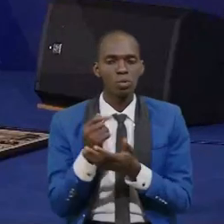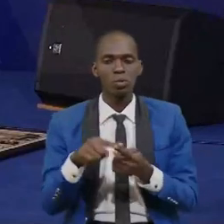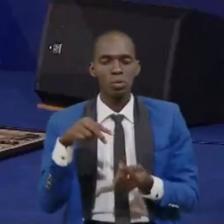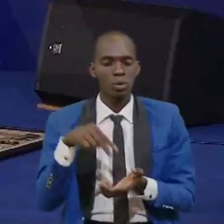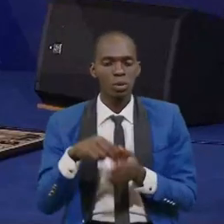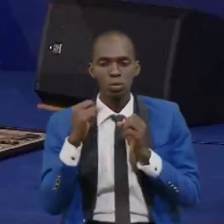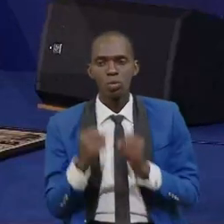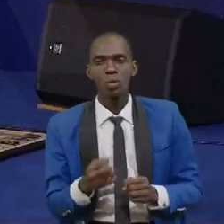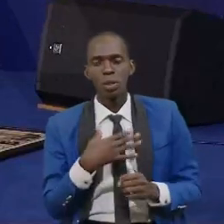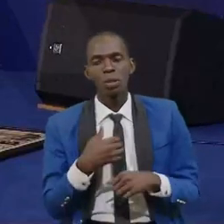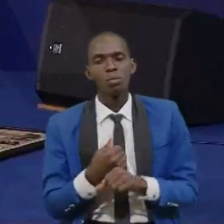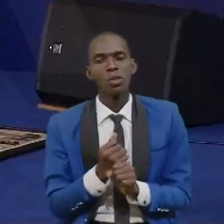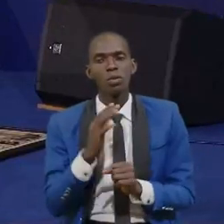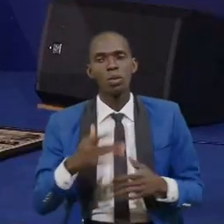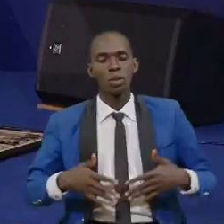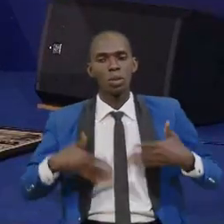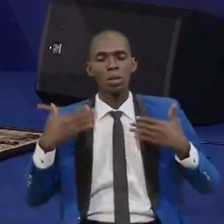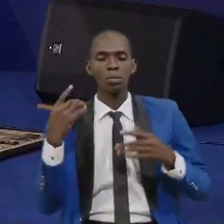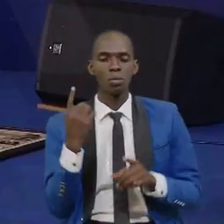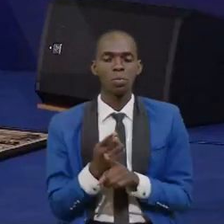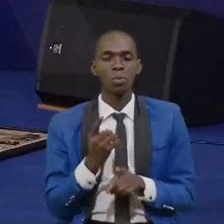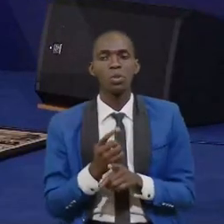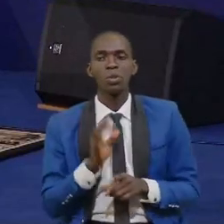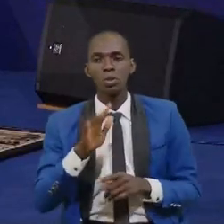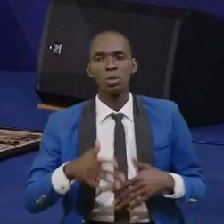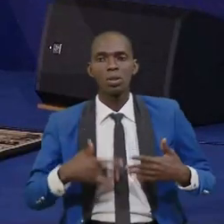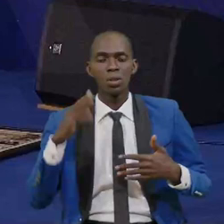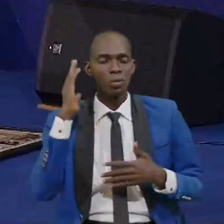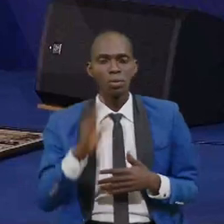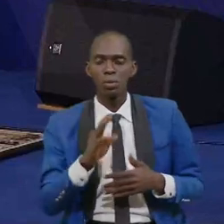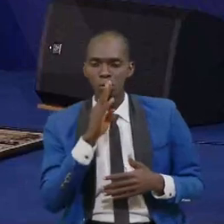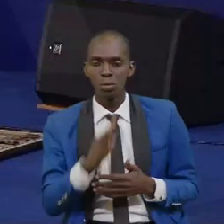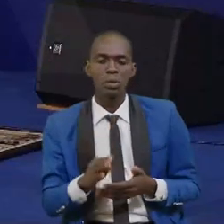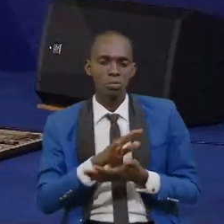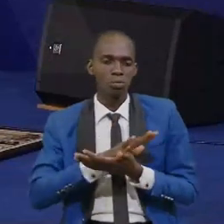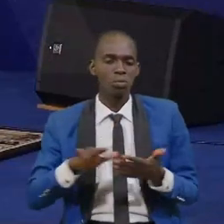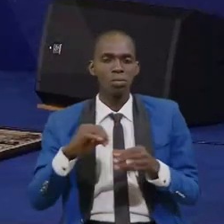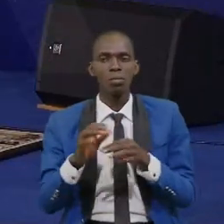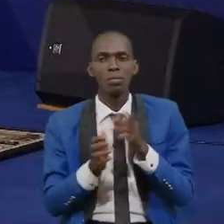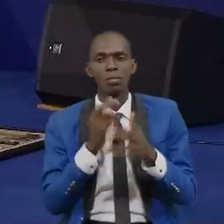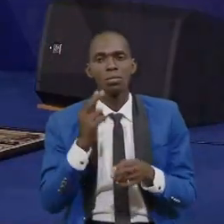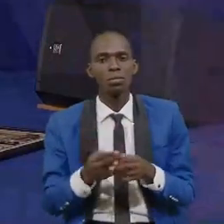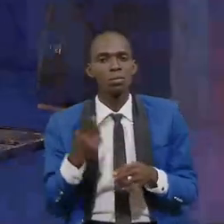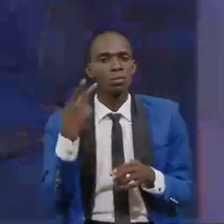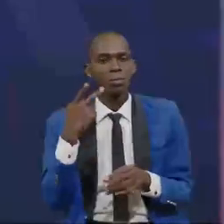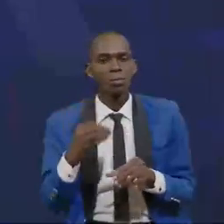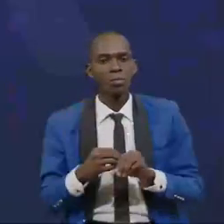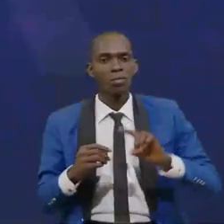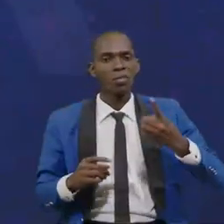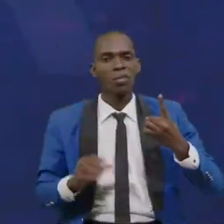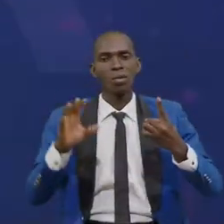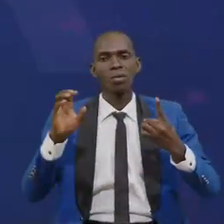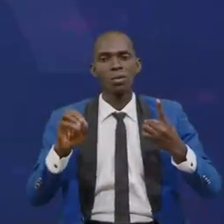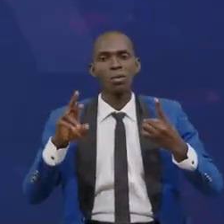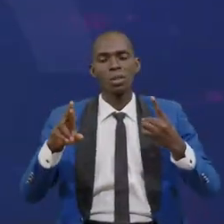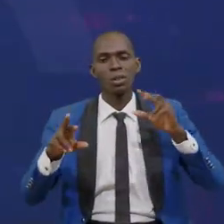cela rend votre vie juste droite. Votre vie sera juste. Voyons 1 Corinthiens chapitre